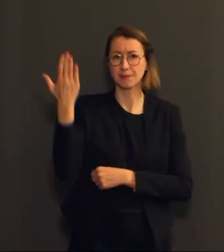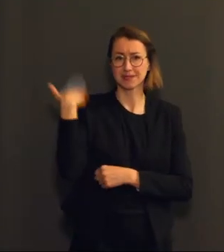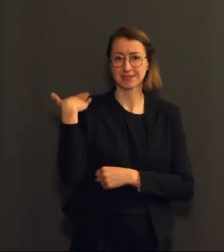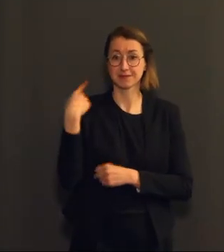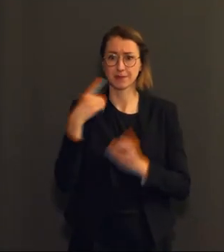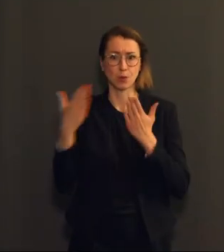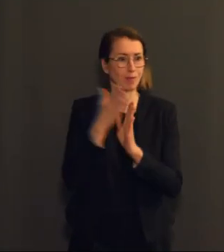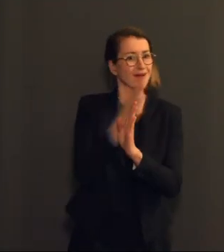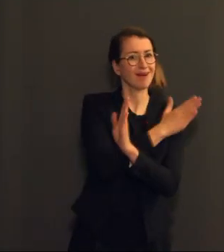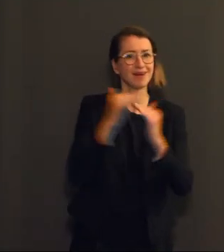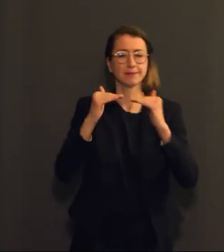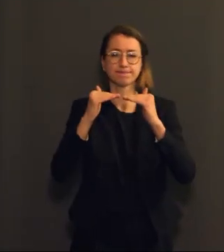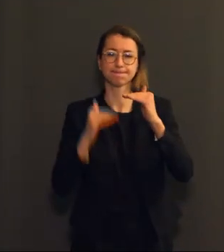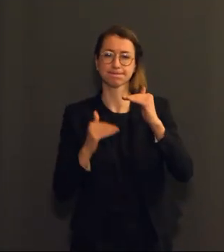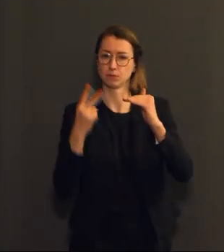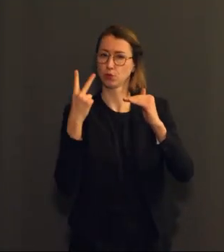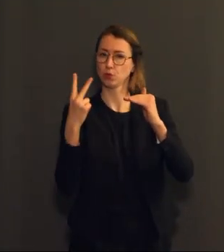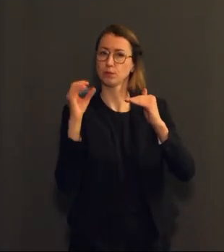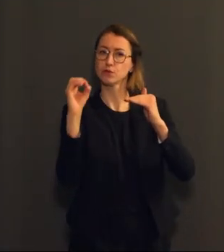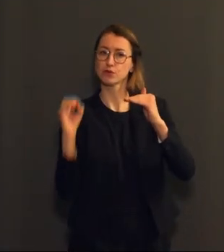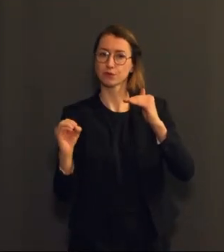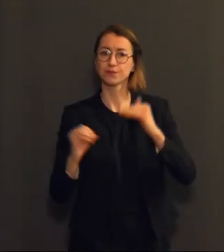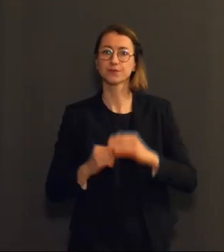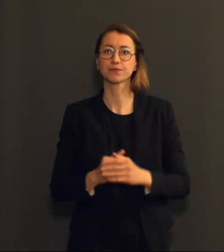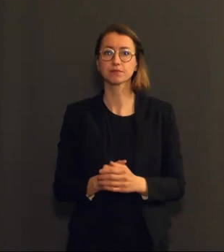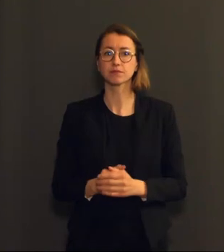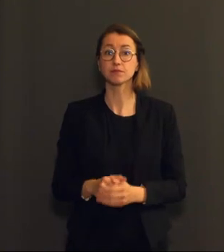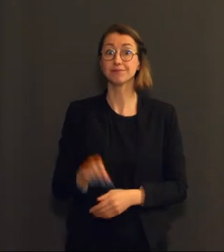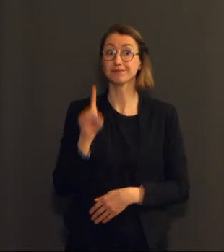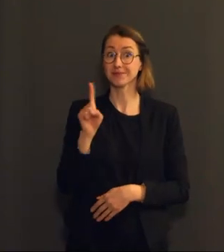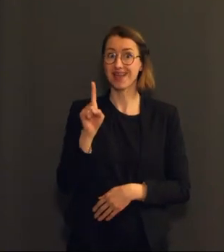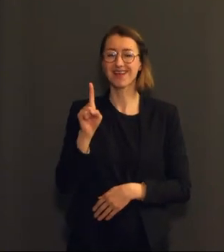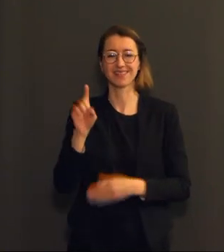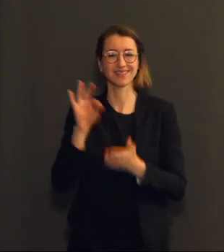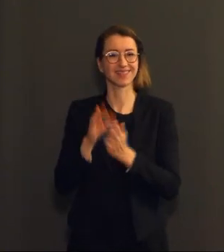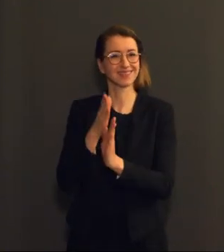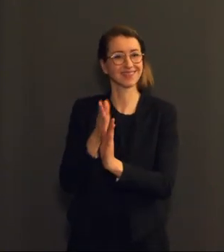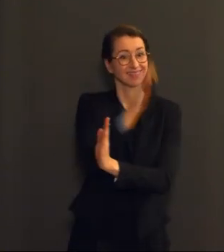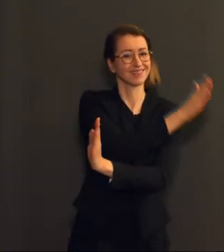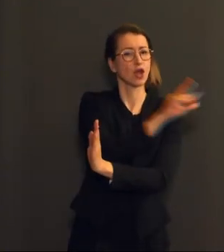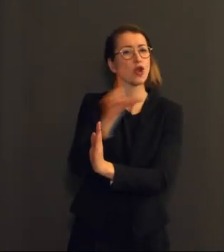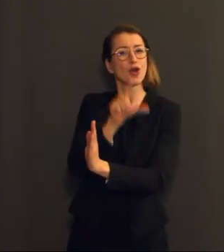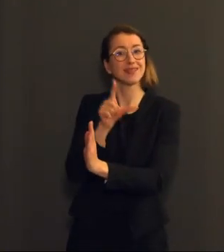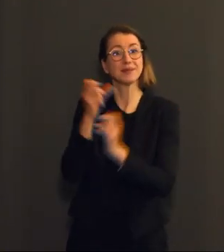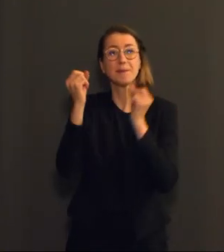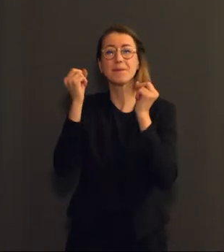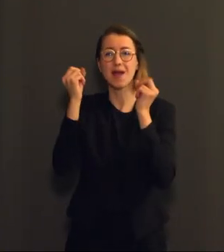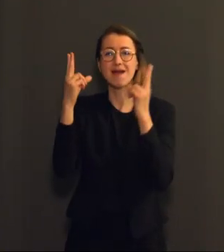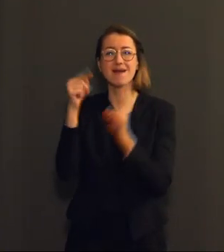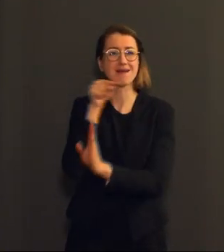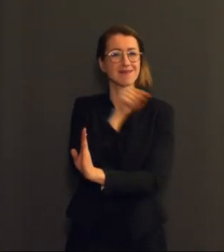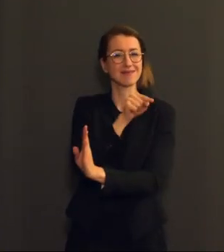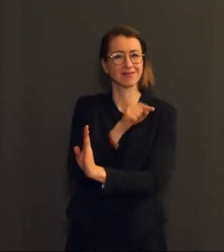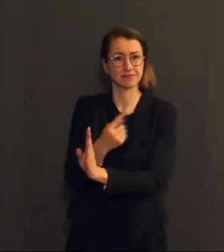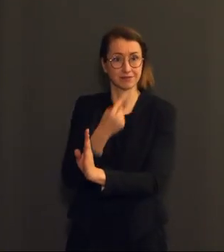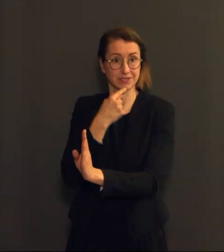Avec l'artefact qu'on vous a déjà signalé, c'est que le lundi de Pâques intervient dans la semaine de comparaison. Si on fait sortir ce lundi de